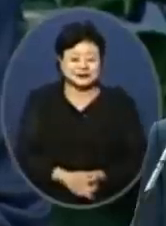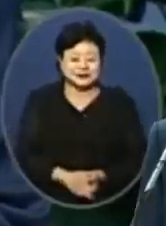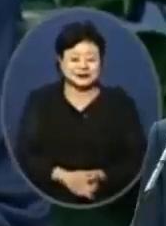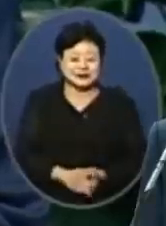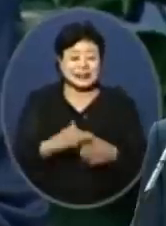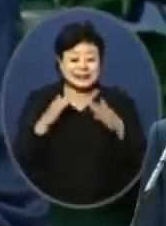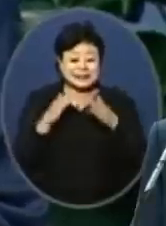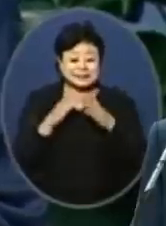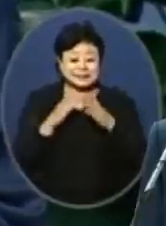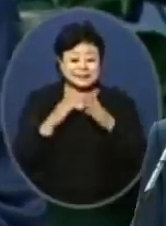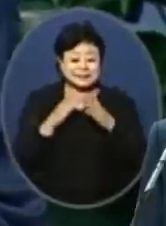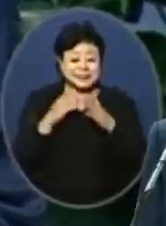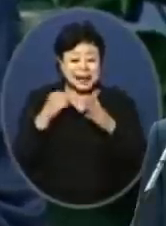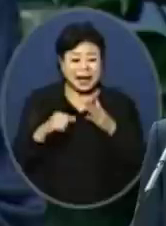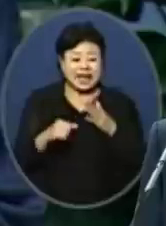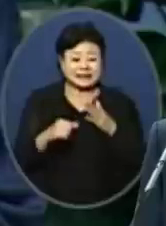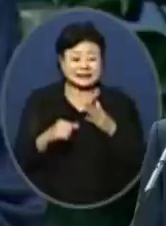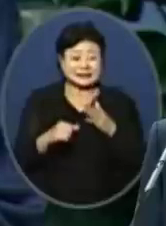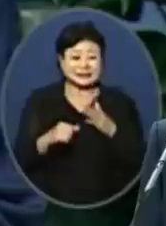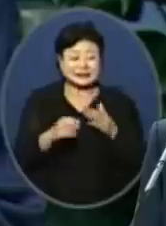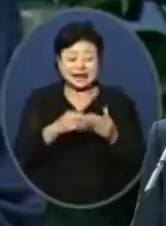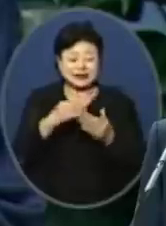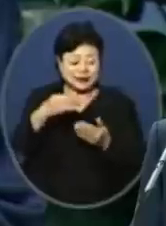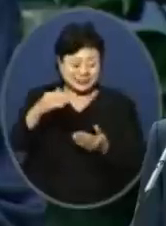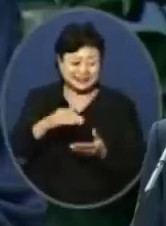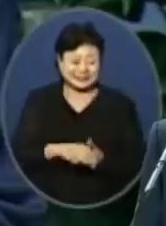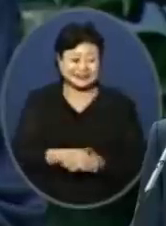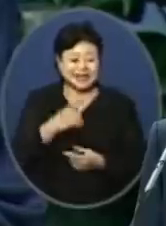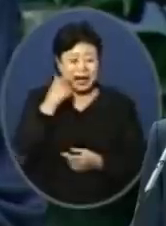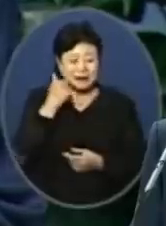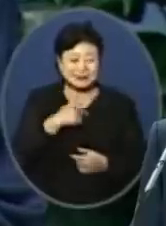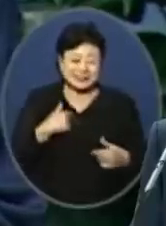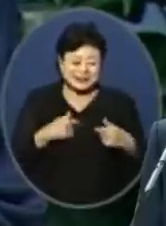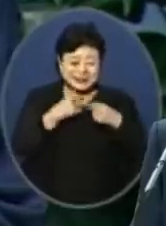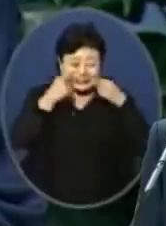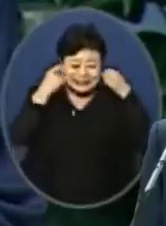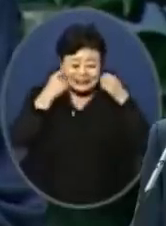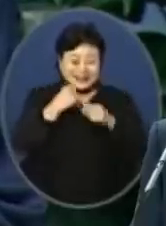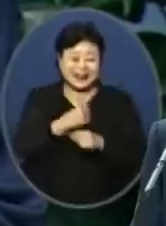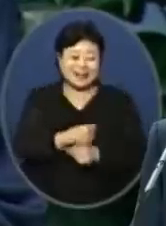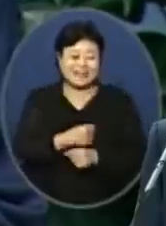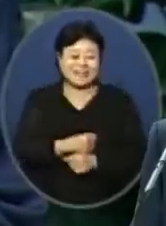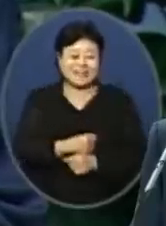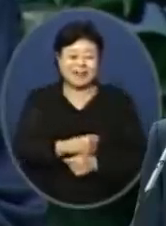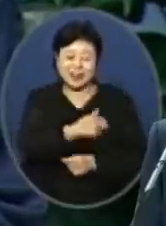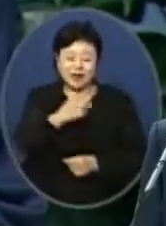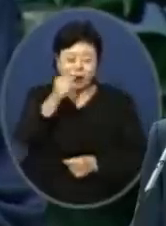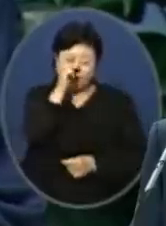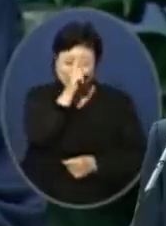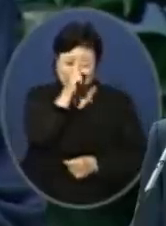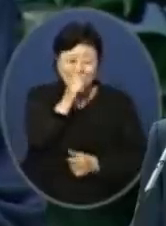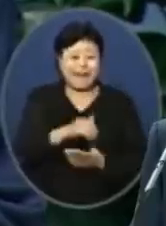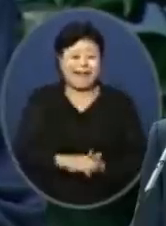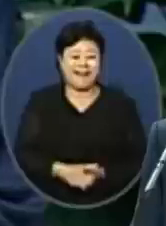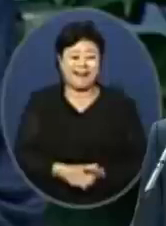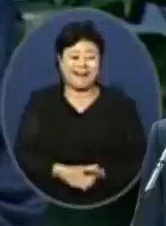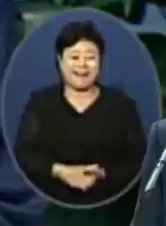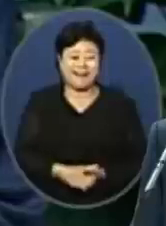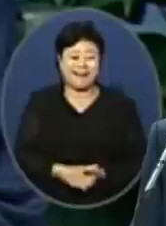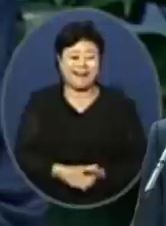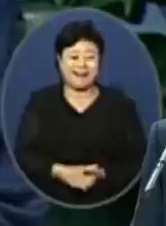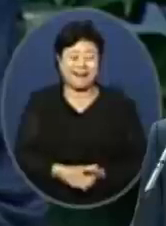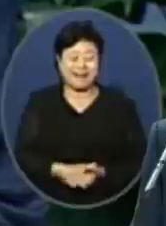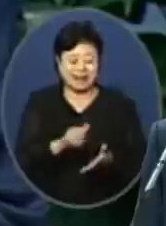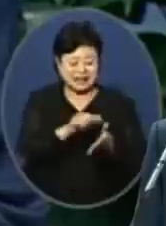그래 집에 아들을 데려가서 아버지가 기뻐하고 즐거워하고 너무 좋아합니다. 아